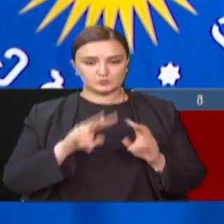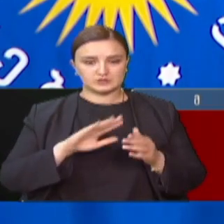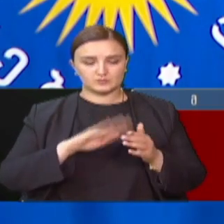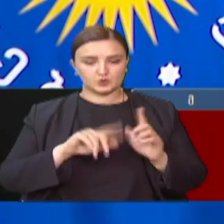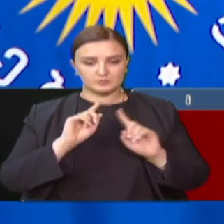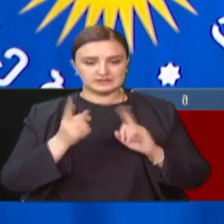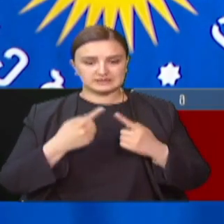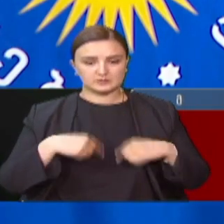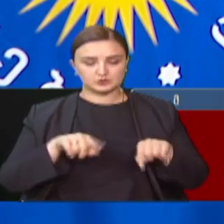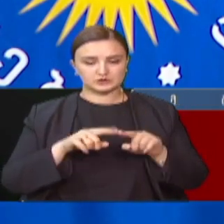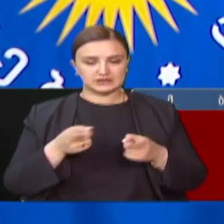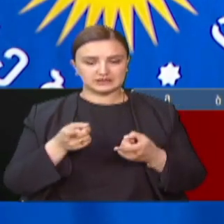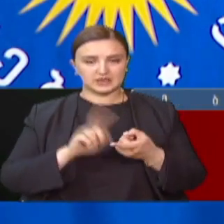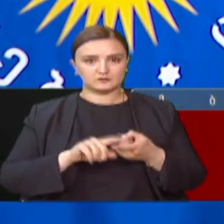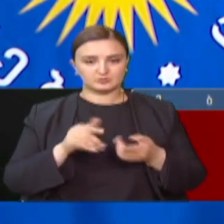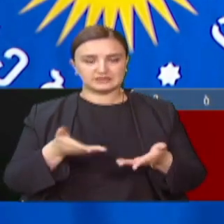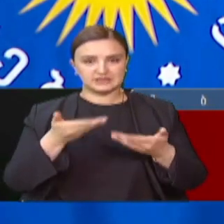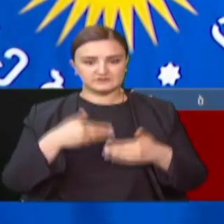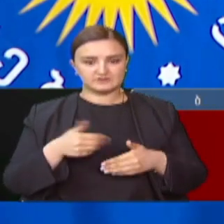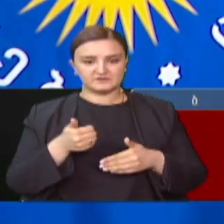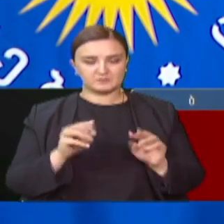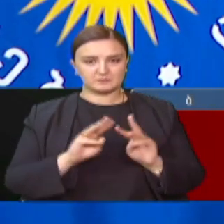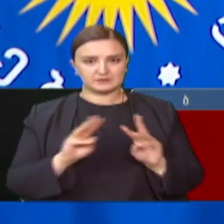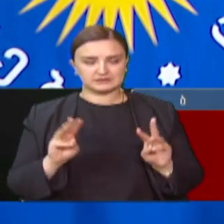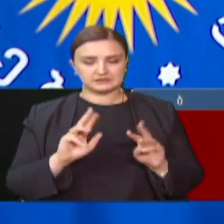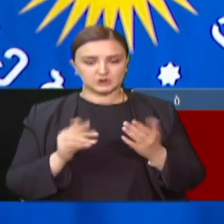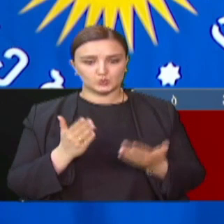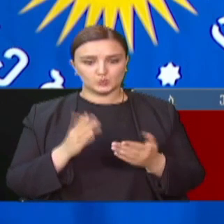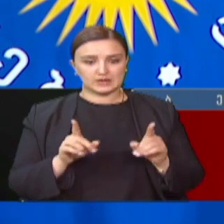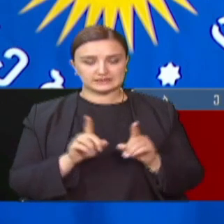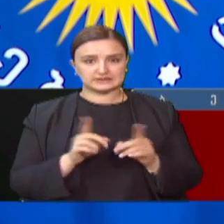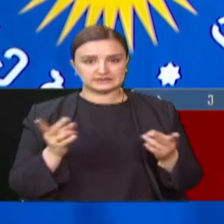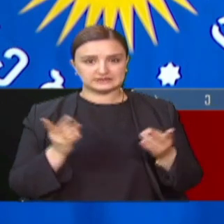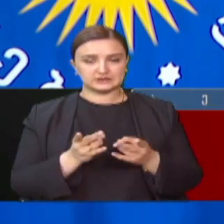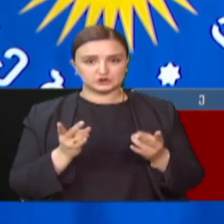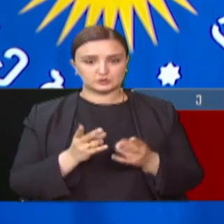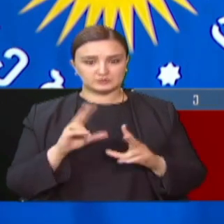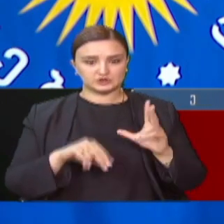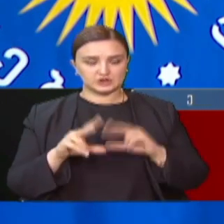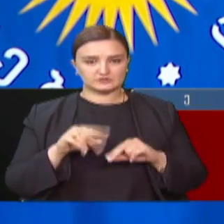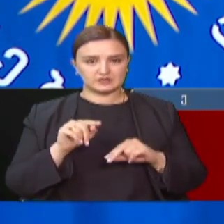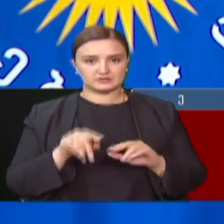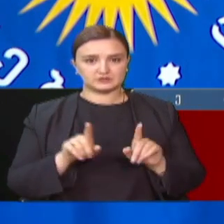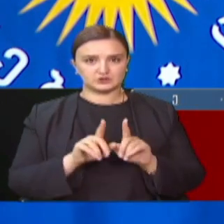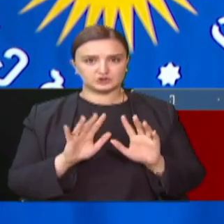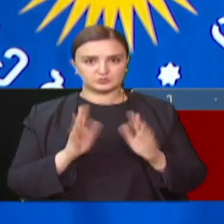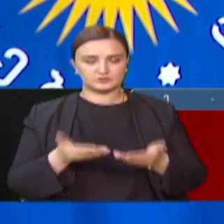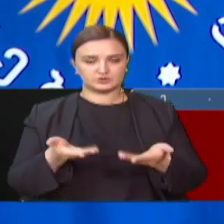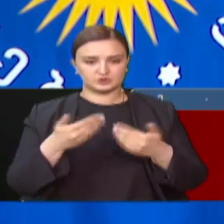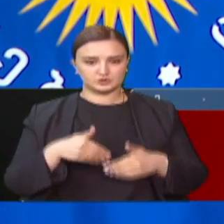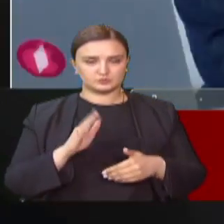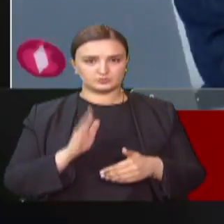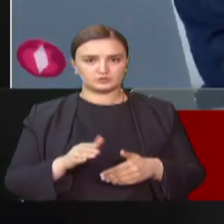საბჭოსთან მიმართებაში უსაფრთხოების საბჭოს იწვევს პრემიერ-მინისტრი და თუ ასეთი საჭიროებას ჩათვლის, ის მაგ შემთხვევაში მოიწვევს ამ